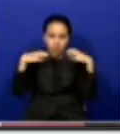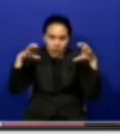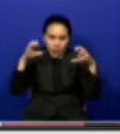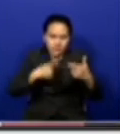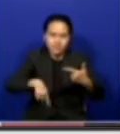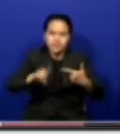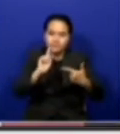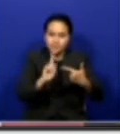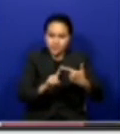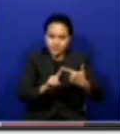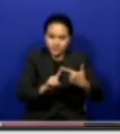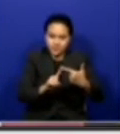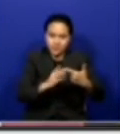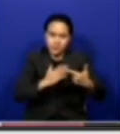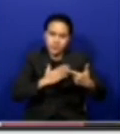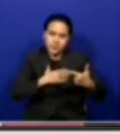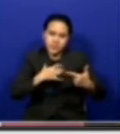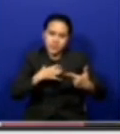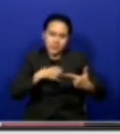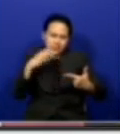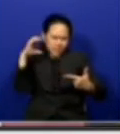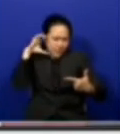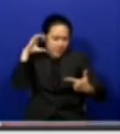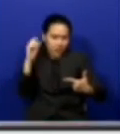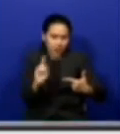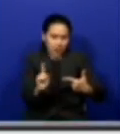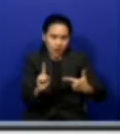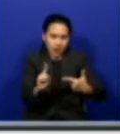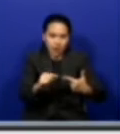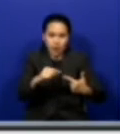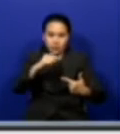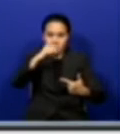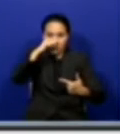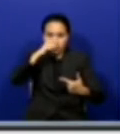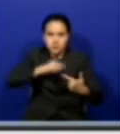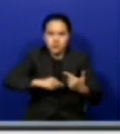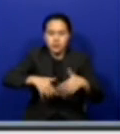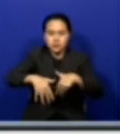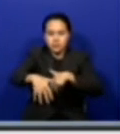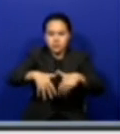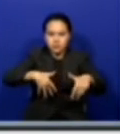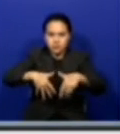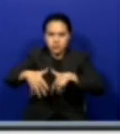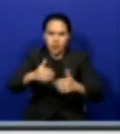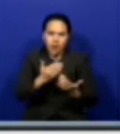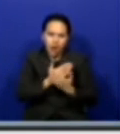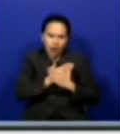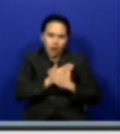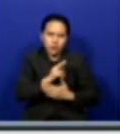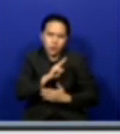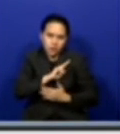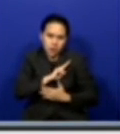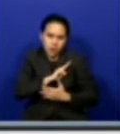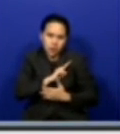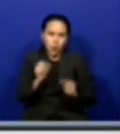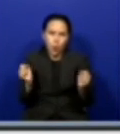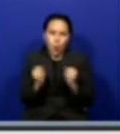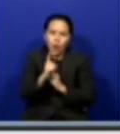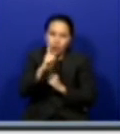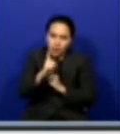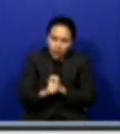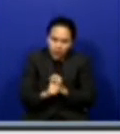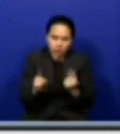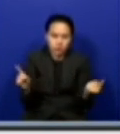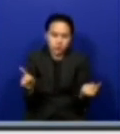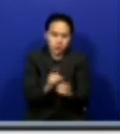2ดิฉันเชื่อว่าคนไทยทุกคนมีความรักตัวกลัวตายความรับผิดชอบต่อสังคม